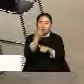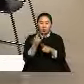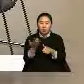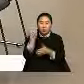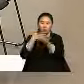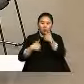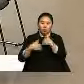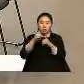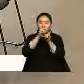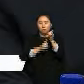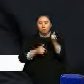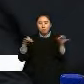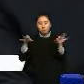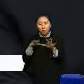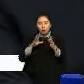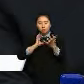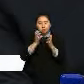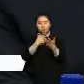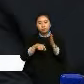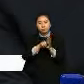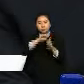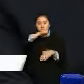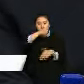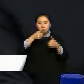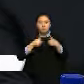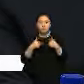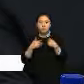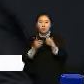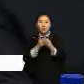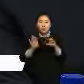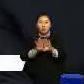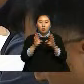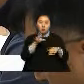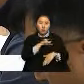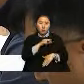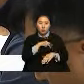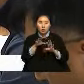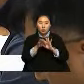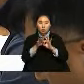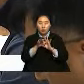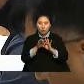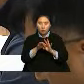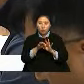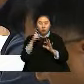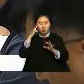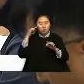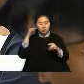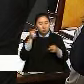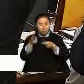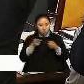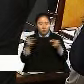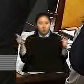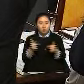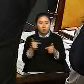과거사 청산과 공론화를 위해선 예산이 필요한 만큼 열린 의회를 통해 군의회와